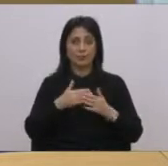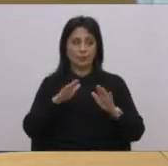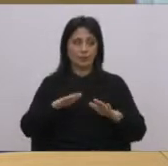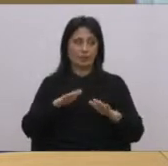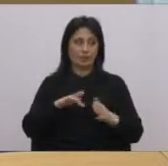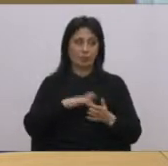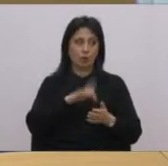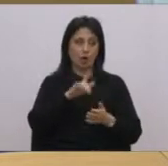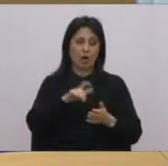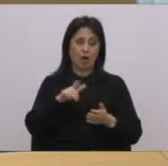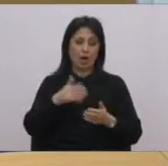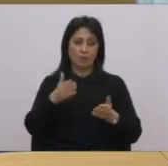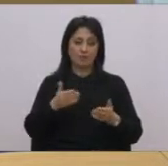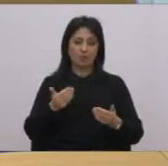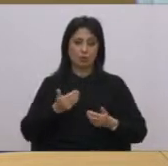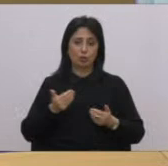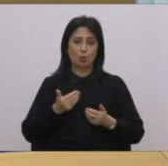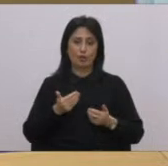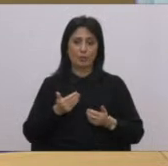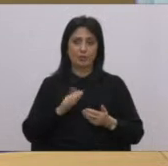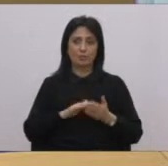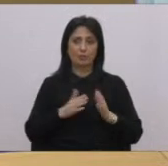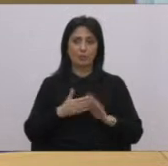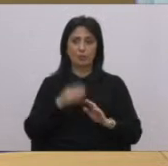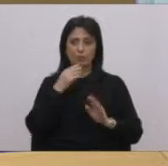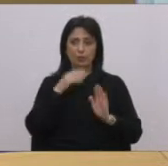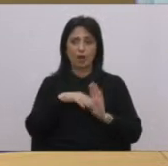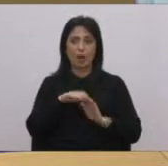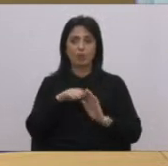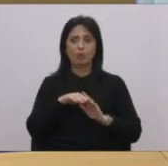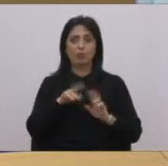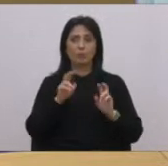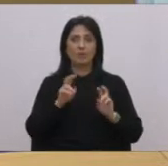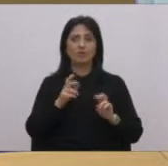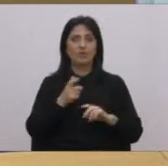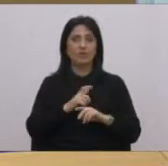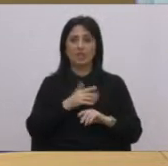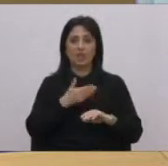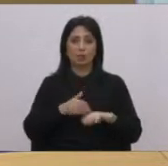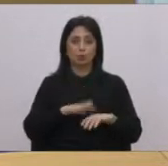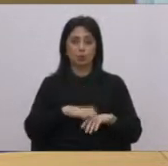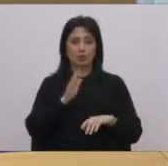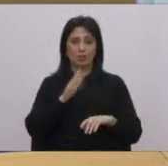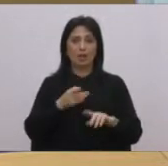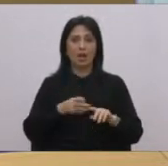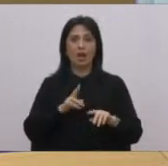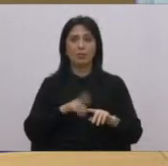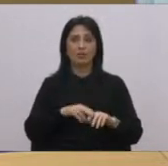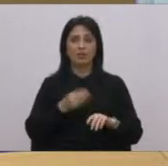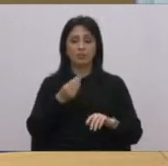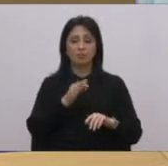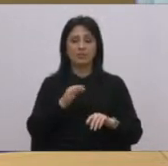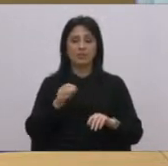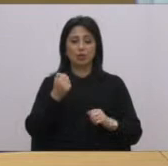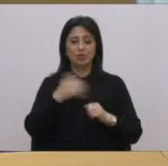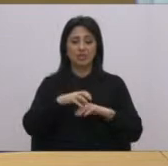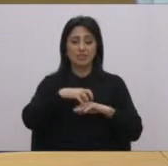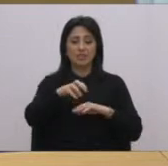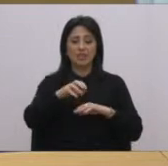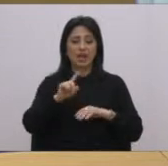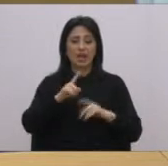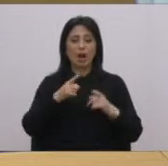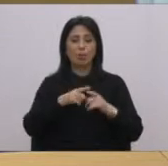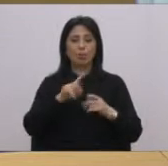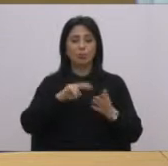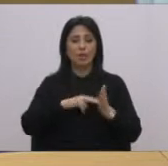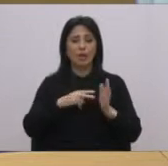ადგილობრივი მოქალაქეებისთვის ცხოვრების პირობების გაუმჯობესებაც ძალიან რთული იქნება. ამიტომ აი ფისკალური დეცენტრალიზაციის კუთხით რაიმეს